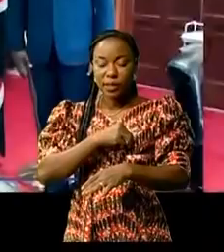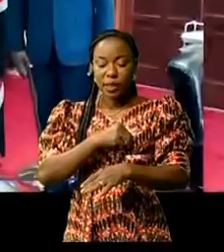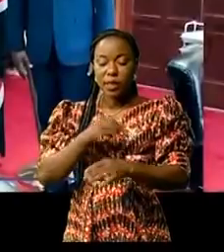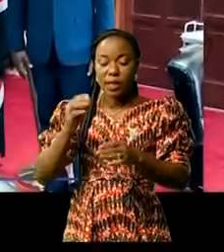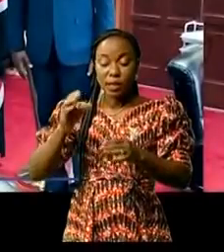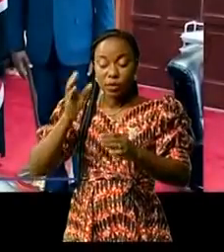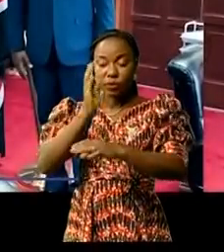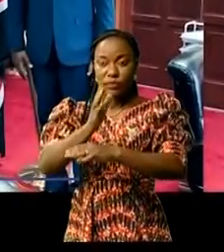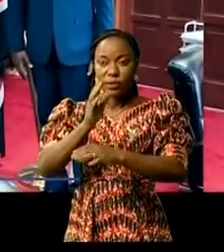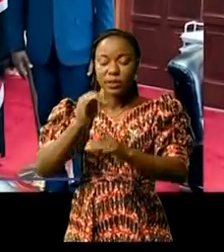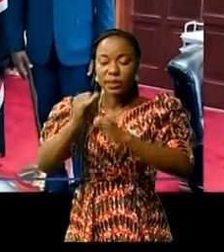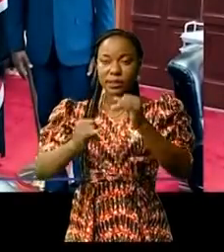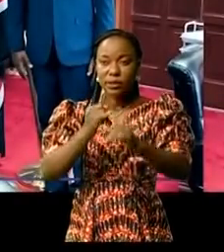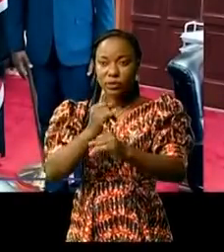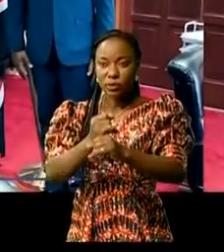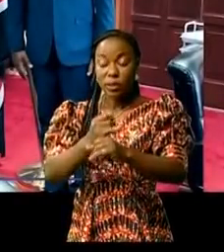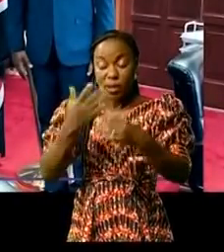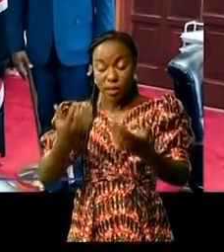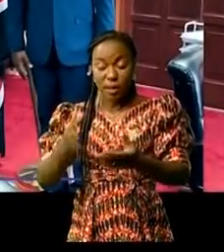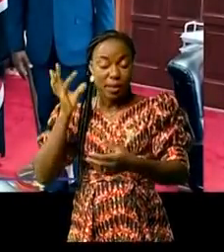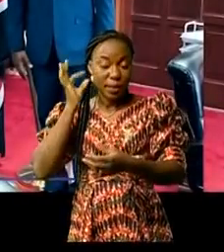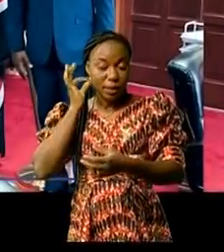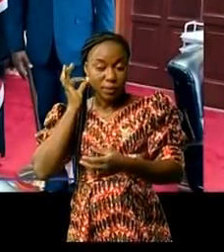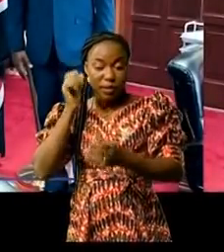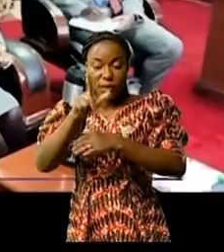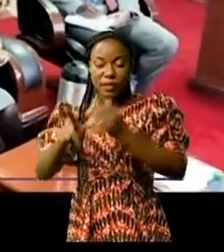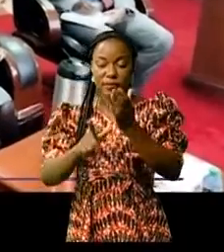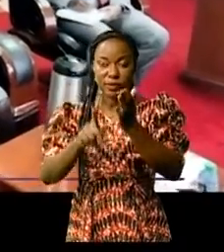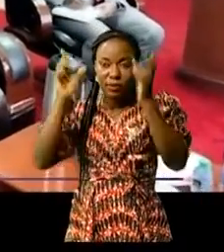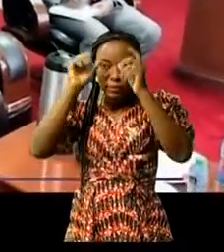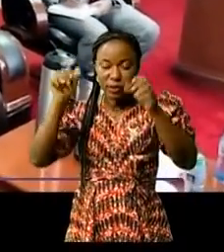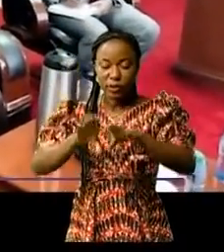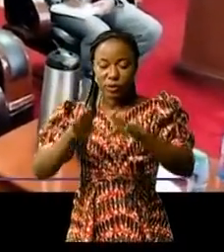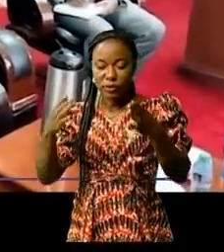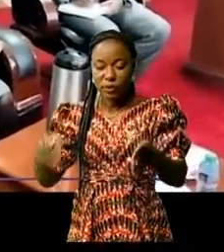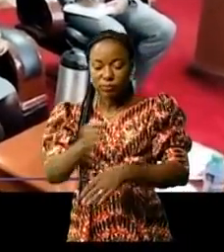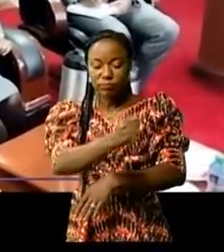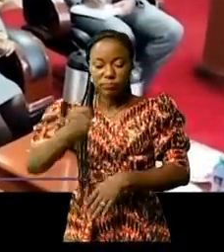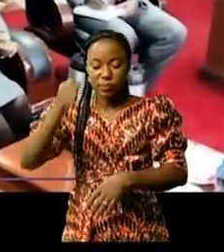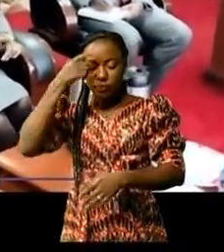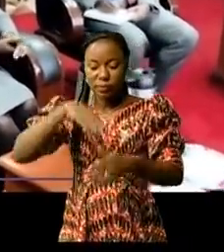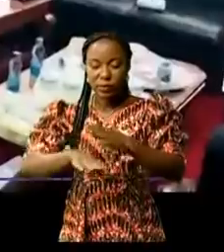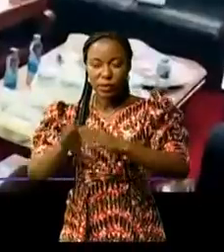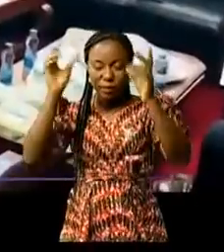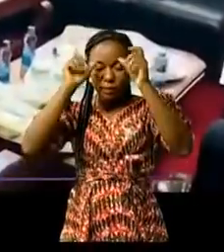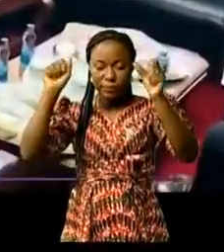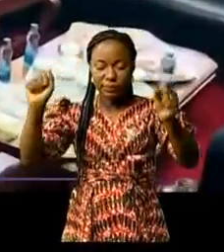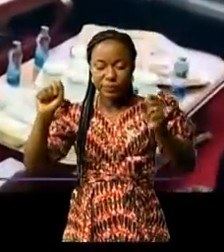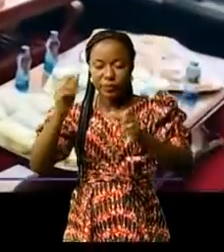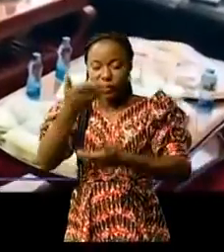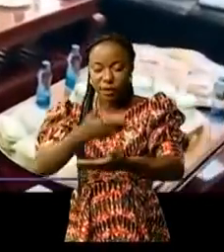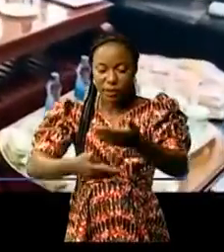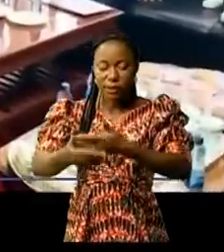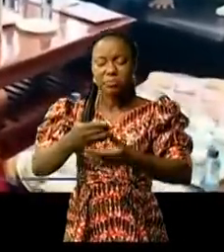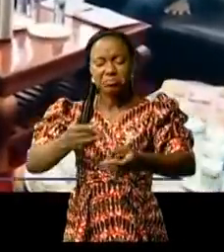alain robbie margaret camara vice-présidente du sénat kenya a ouvert ses portes à l'honorable et du monde de l'art en cours des échanges très